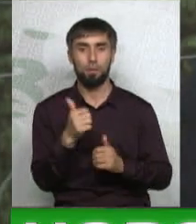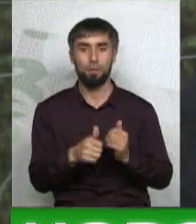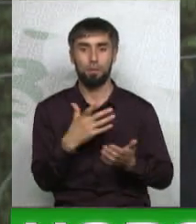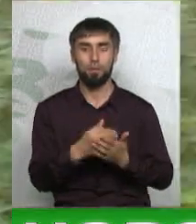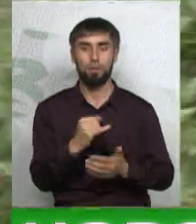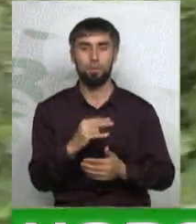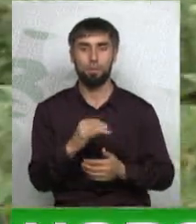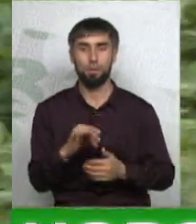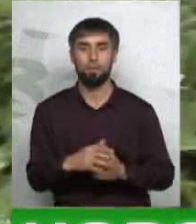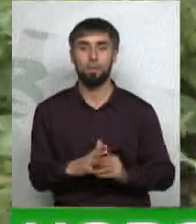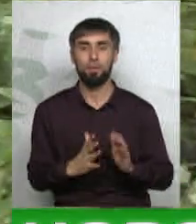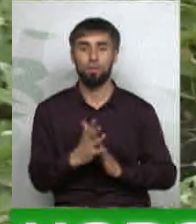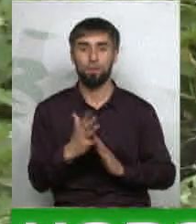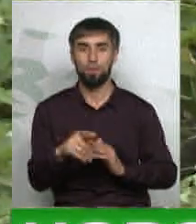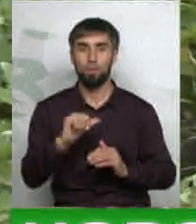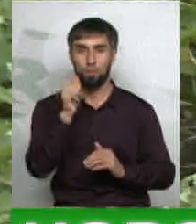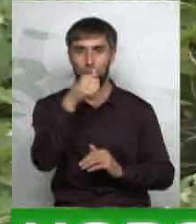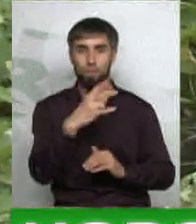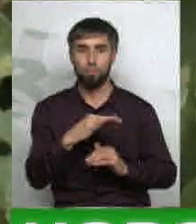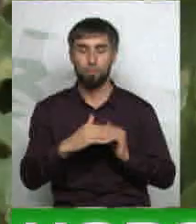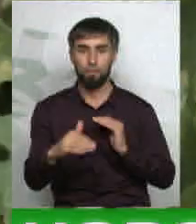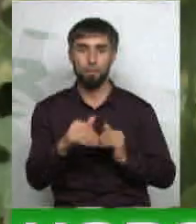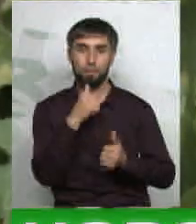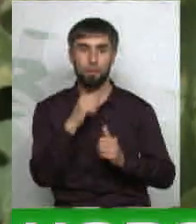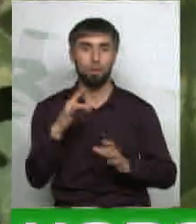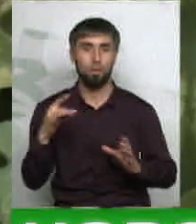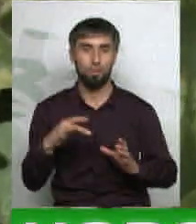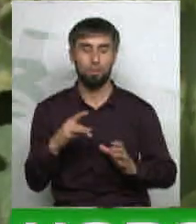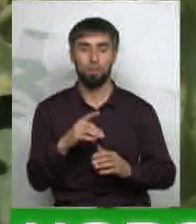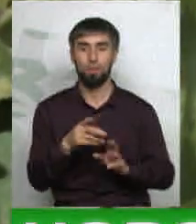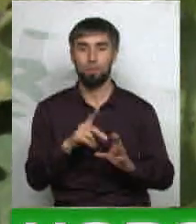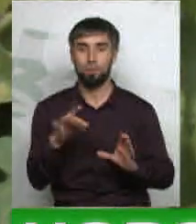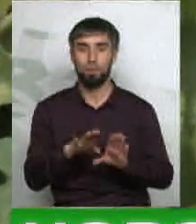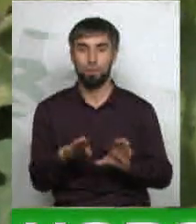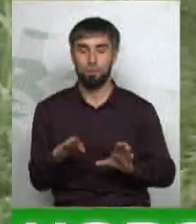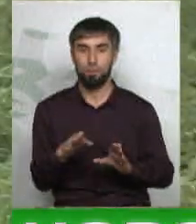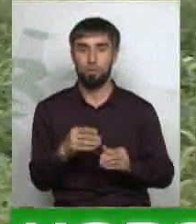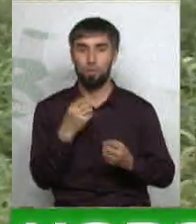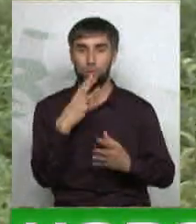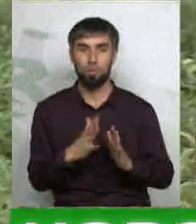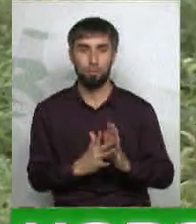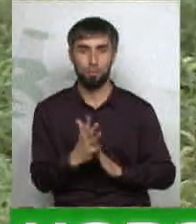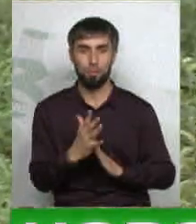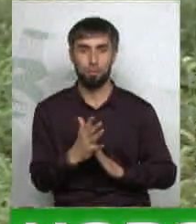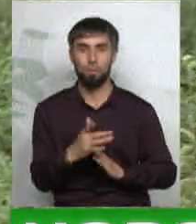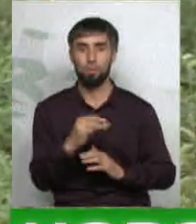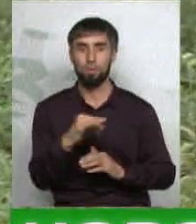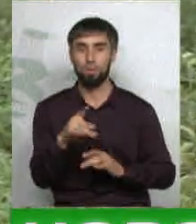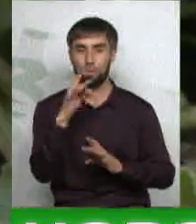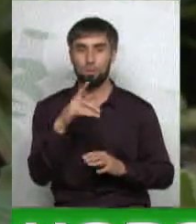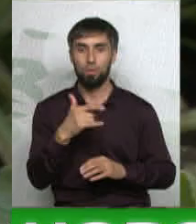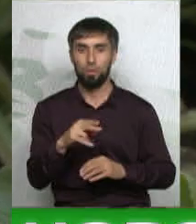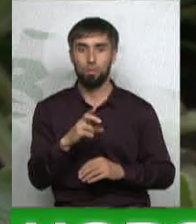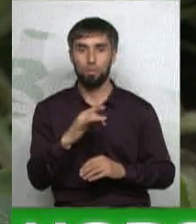свои участки. Вырастили в этом году на полях и экспериментальные арбузы. Бахчевые также прижились к местному климату. Урожай этих культур в